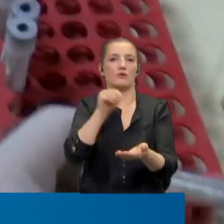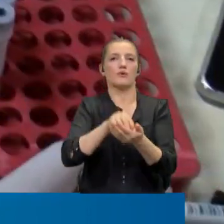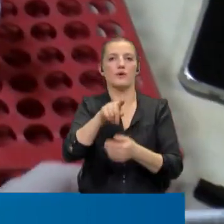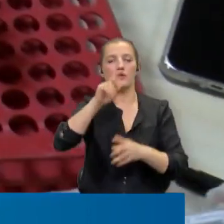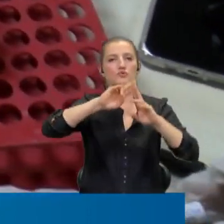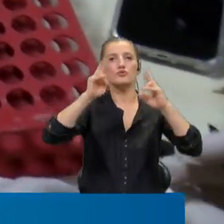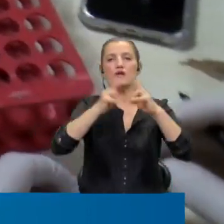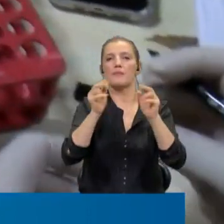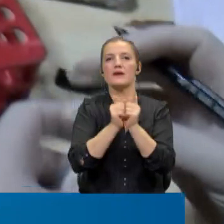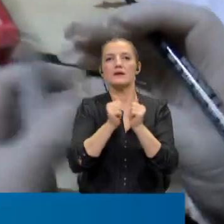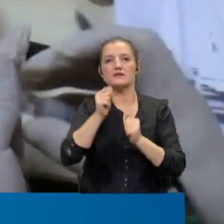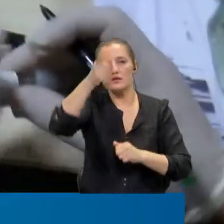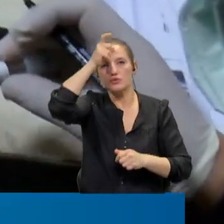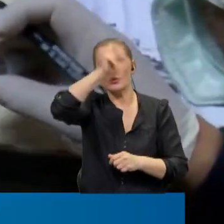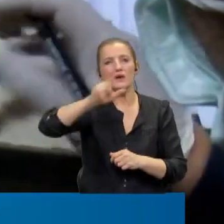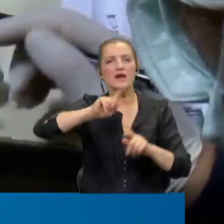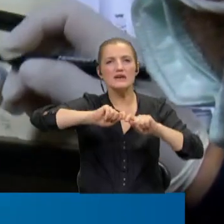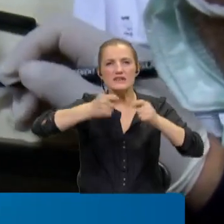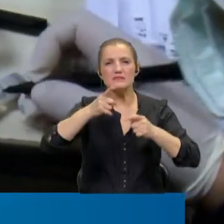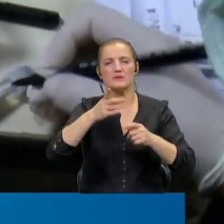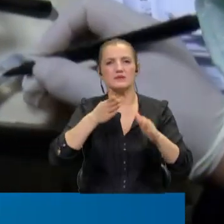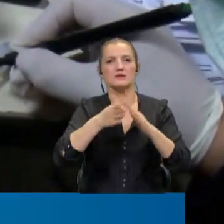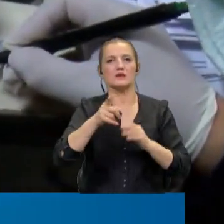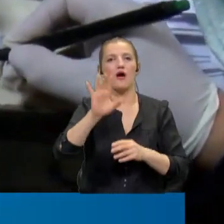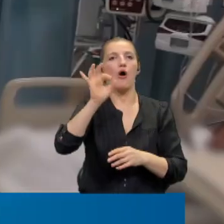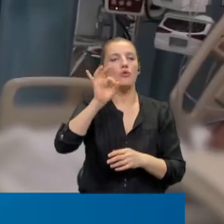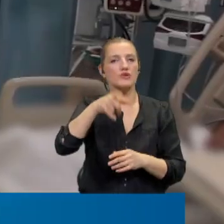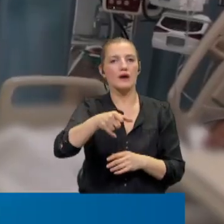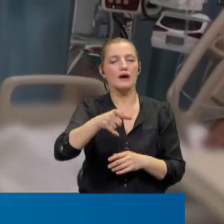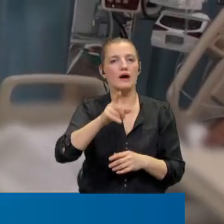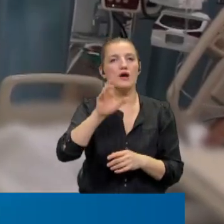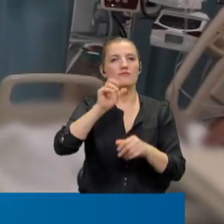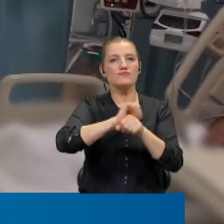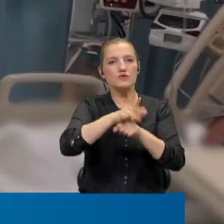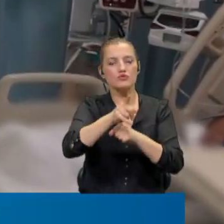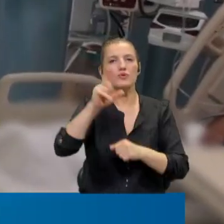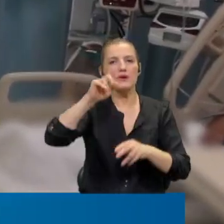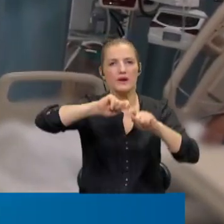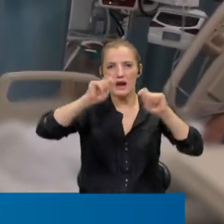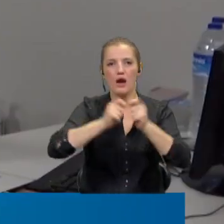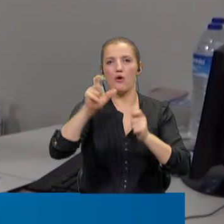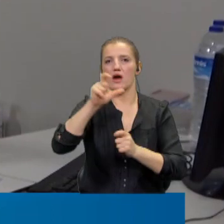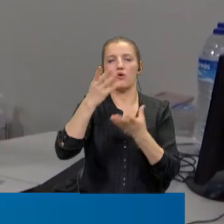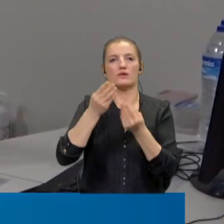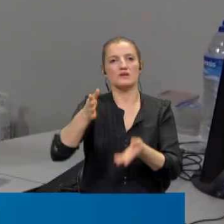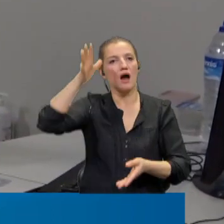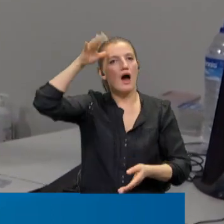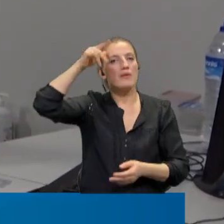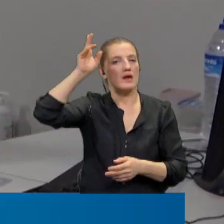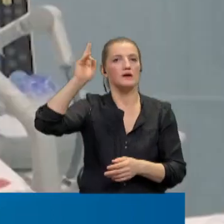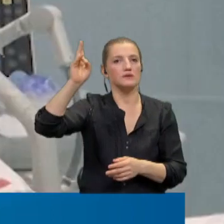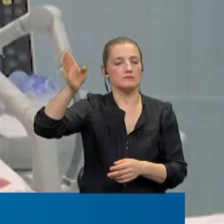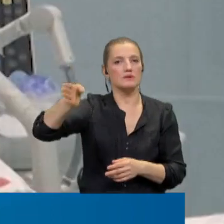Oysa Dünya ile birlikte Türkiye artık kritik bir eşikte Ocak komidin rekor ay olacak Amerika